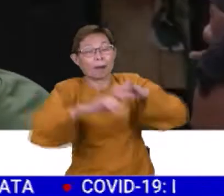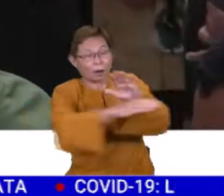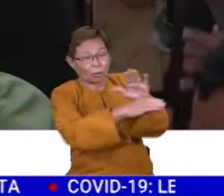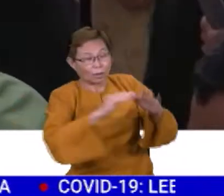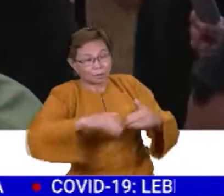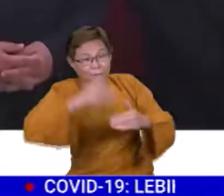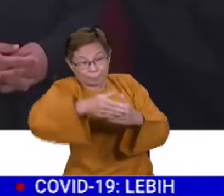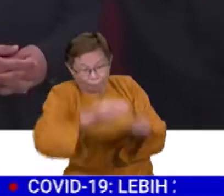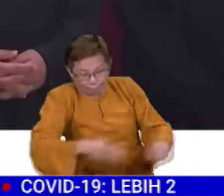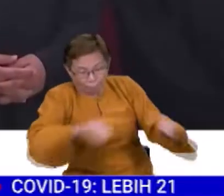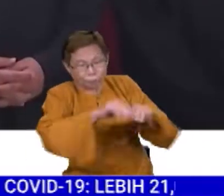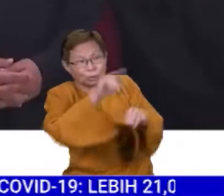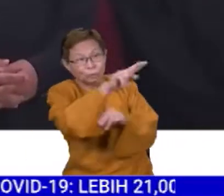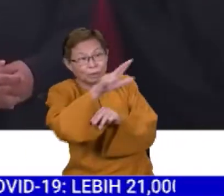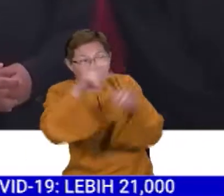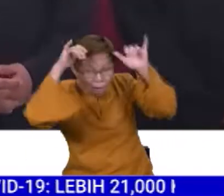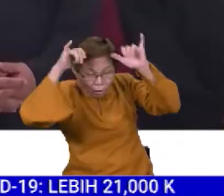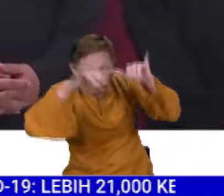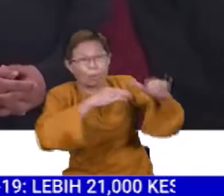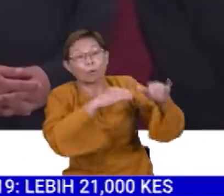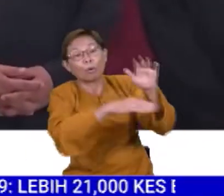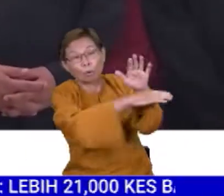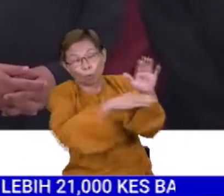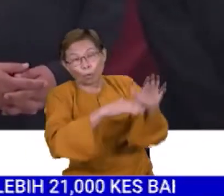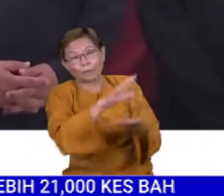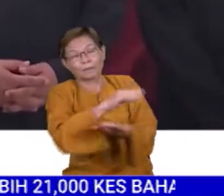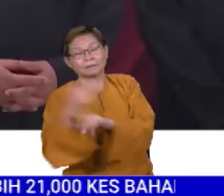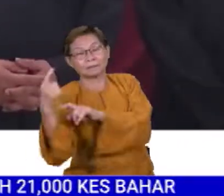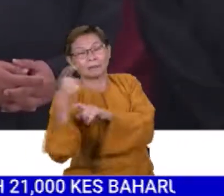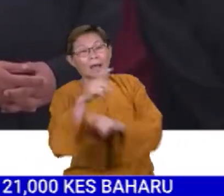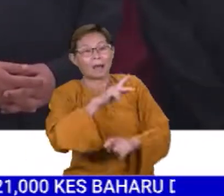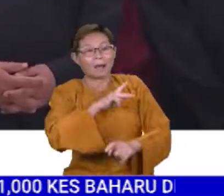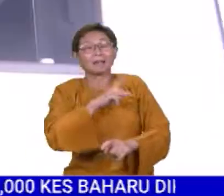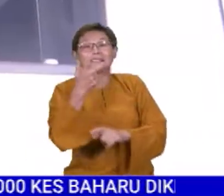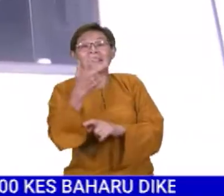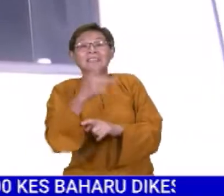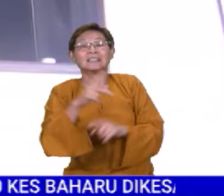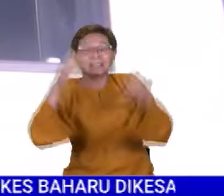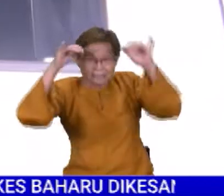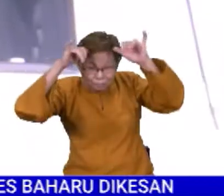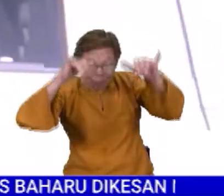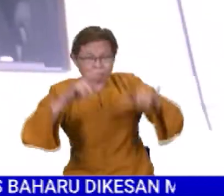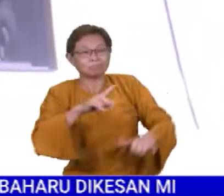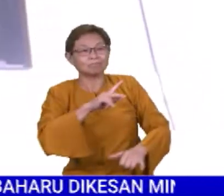23 lembu dikorban termasuk tiga yang dikurnia Baginda berdua